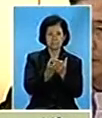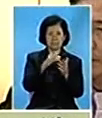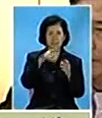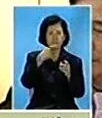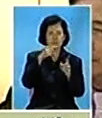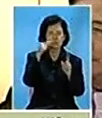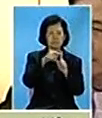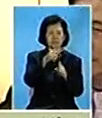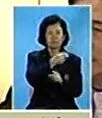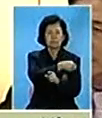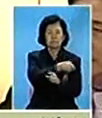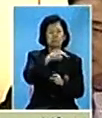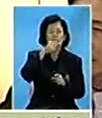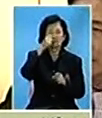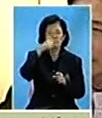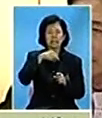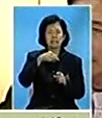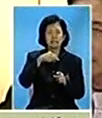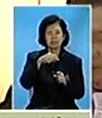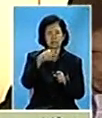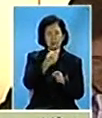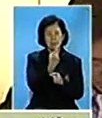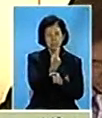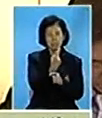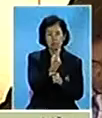ก็จะเขียนการแพทย์แผนไทยเท่านั้นเองแ